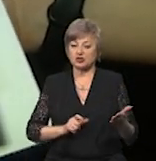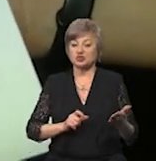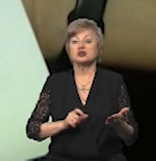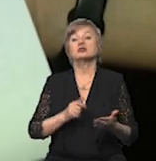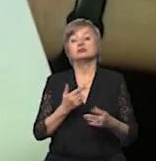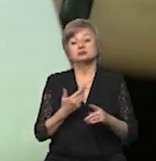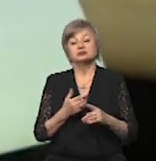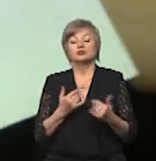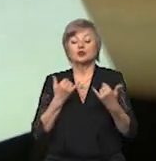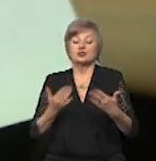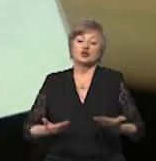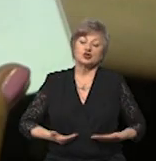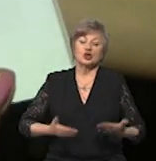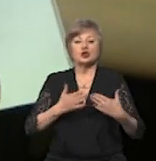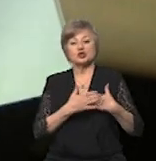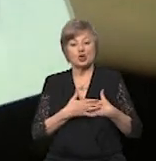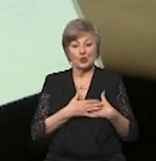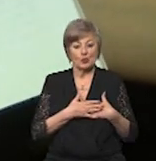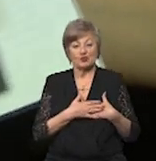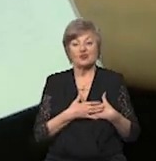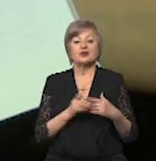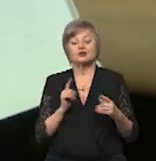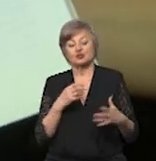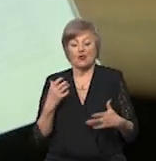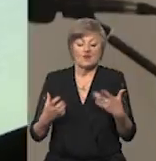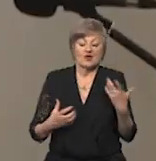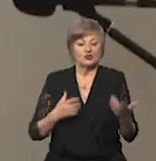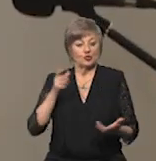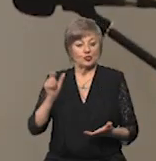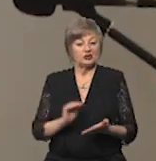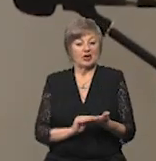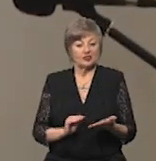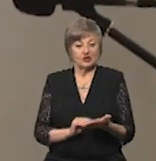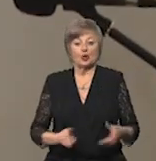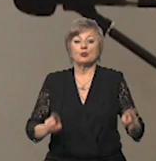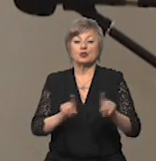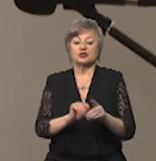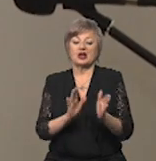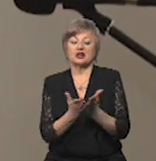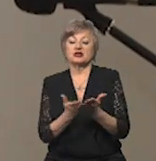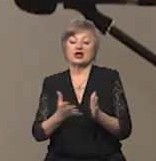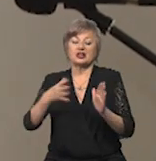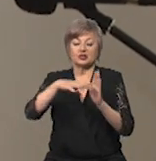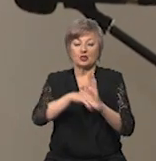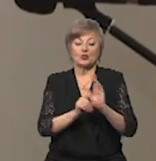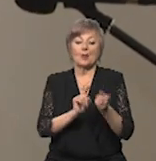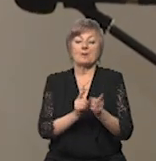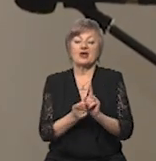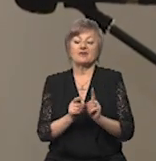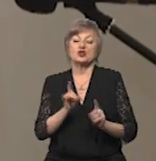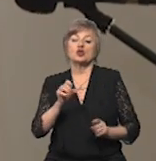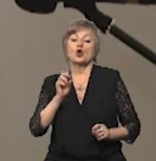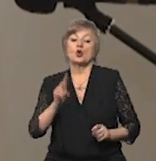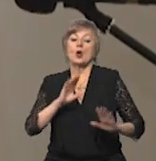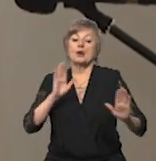життю, коханню, подіям та речам, що хвилюють автора. Також до книги увійшли переклади відомих рок-хітів